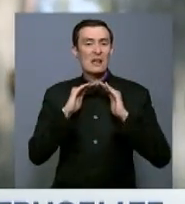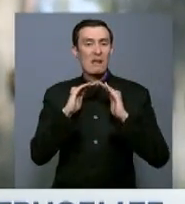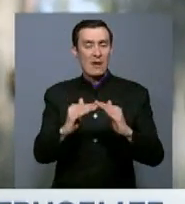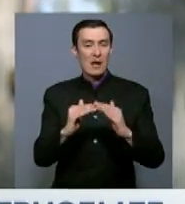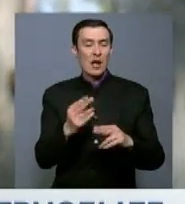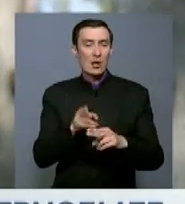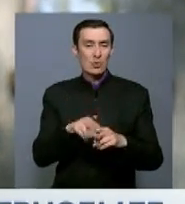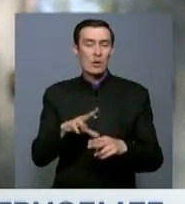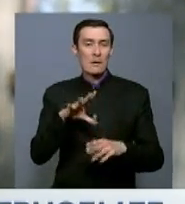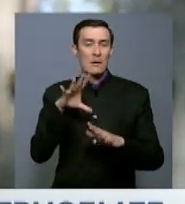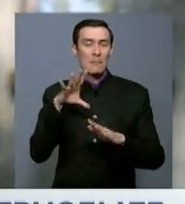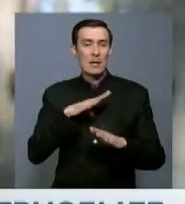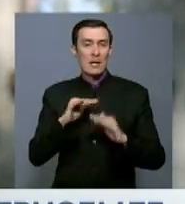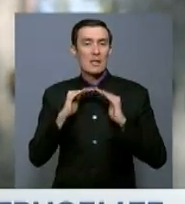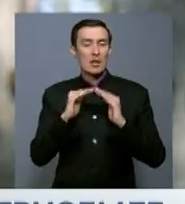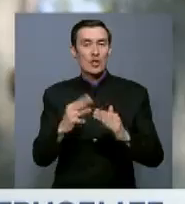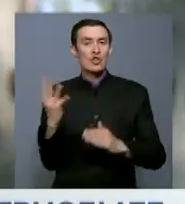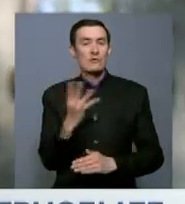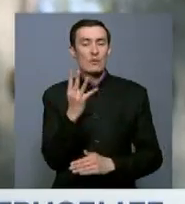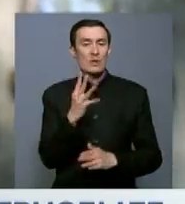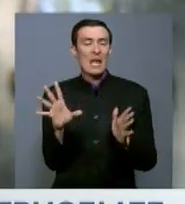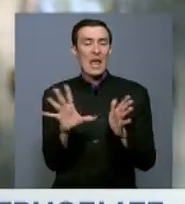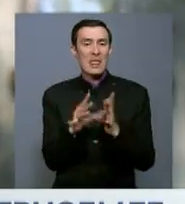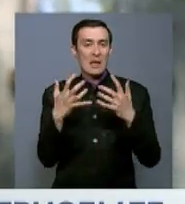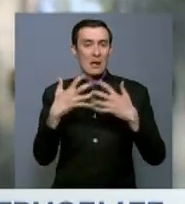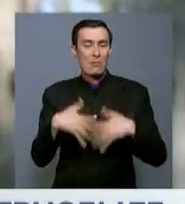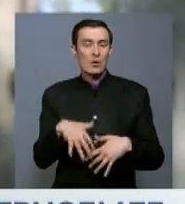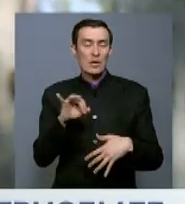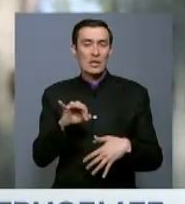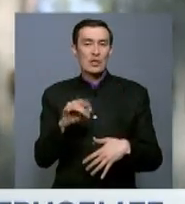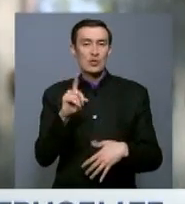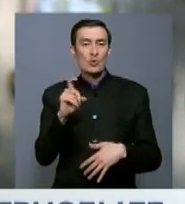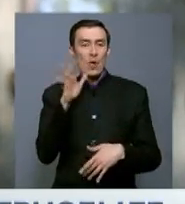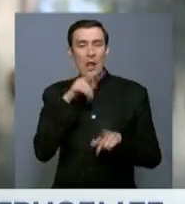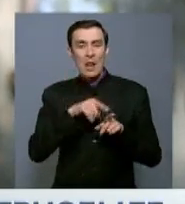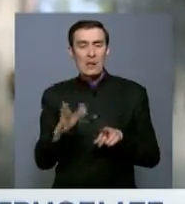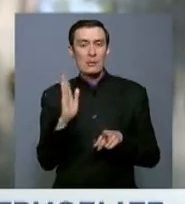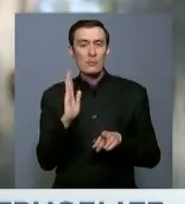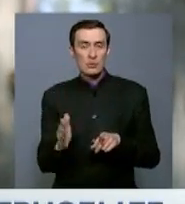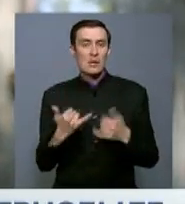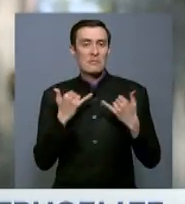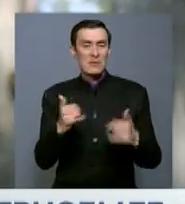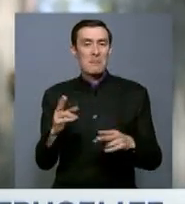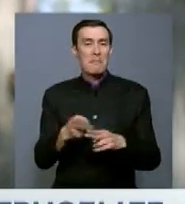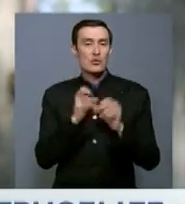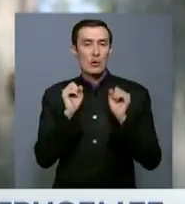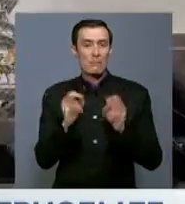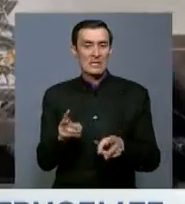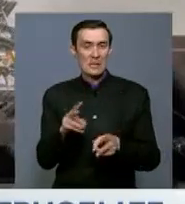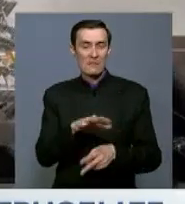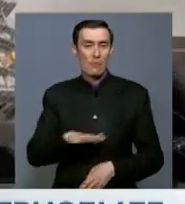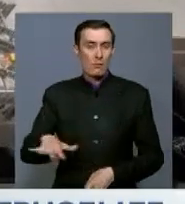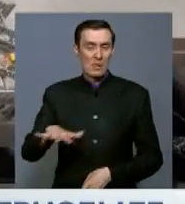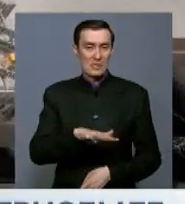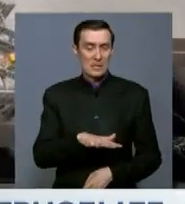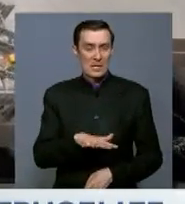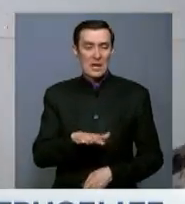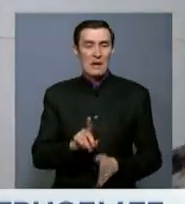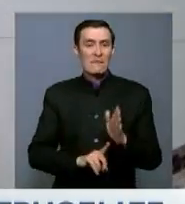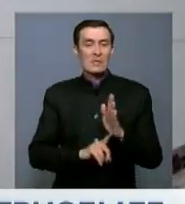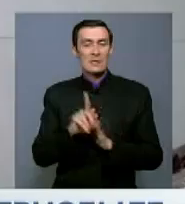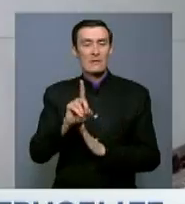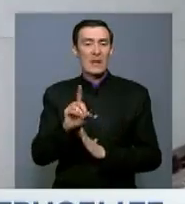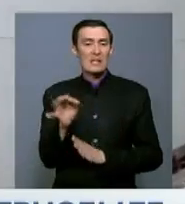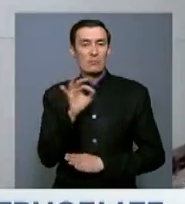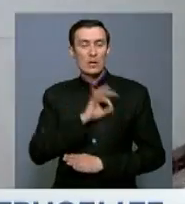в конце прошлого года накрыл 4-й энергоблок и ближайшие 100 лет будет обеспечивать безопасность в регионе. Ввести в эксплуатацию